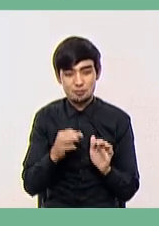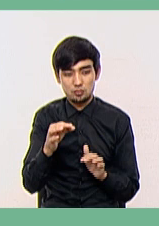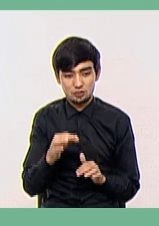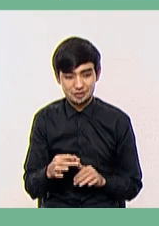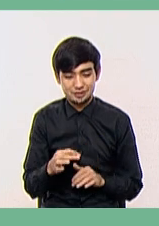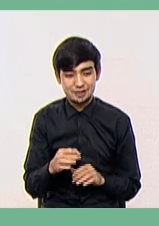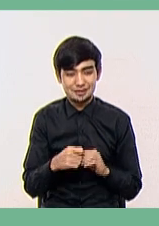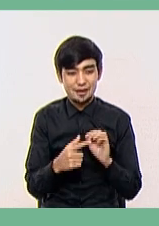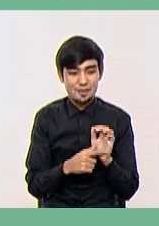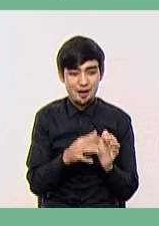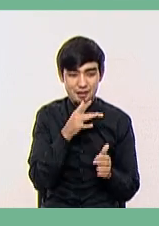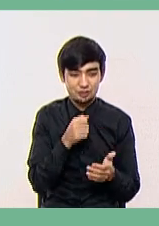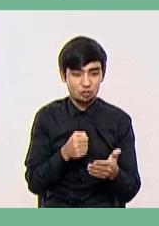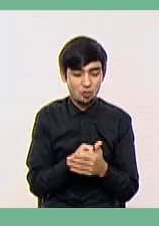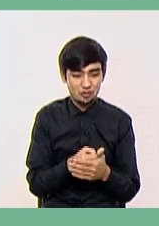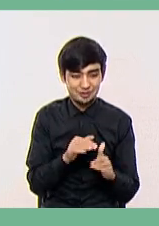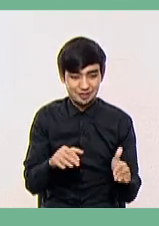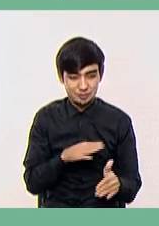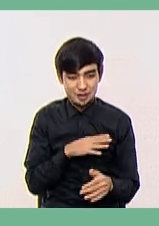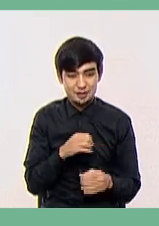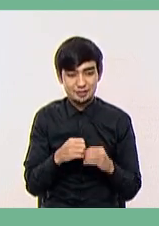33,97% 17 жасқа дейінгі балалар болса,